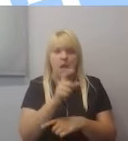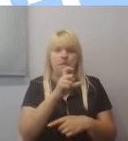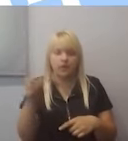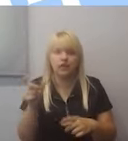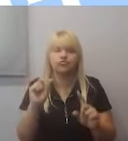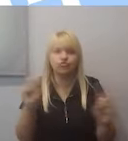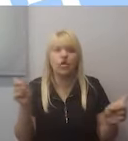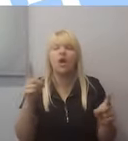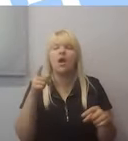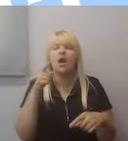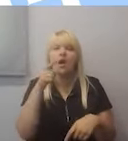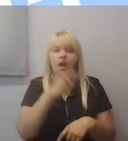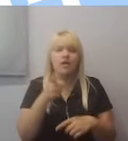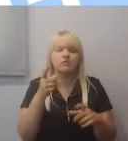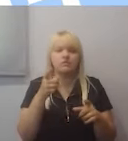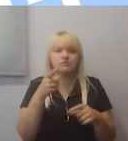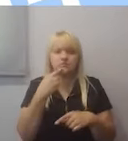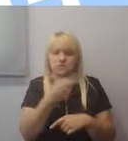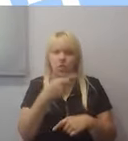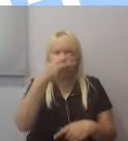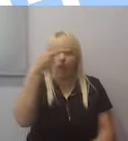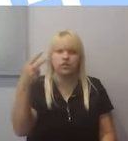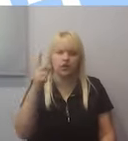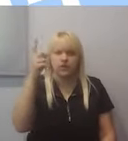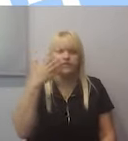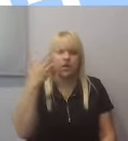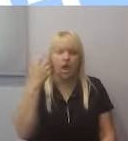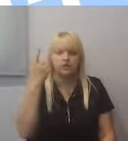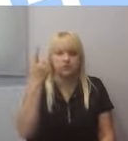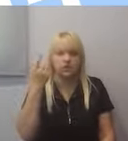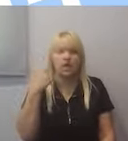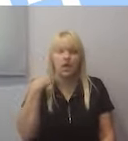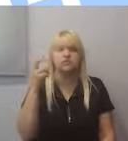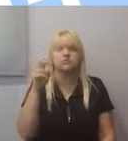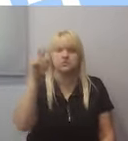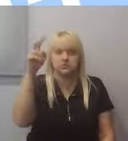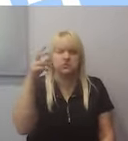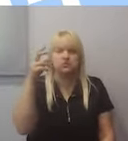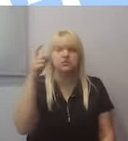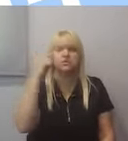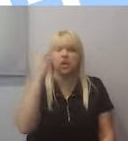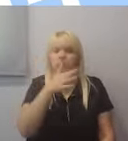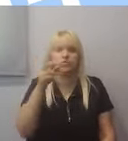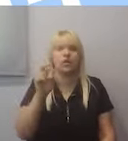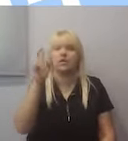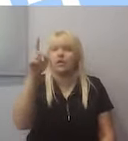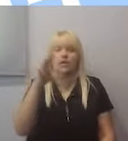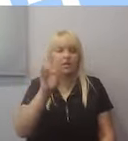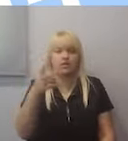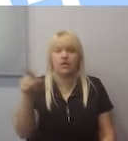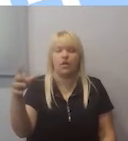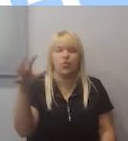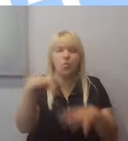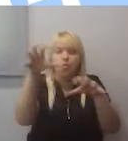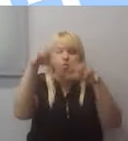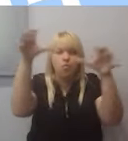laikā viņa teica otrā stāvā ir kaķi es kāpu otrā stāvā augšā un saprotu ka man tur nevajag iet jo tur ir visi visi dūmos un un nu tad te ir